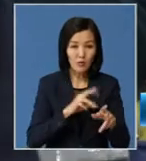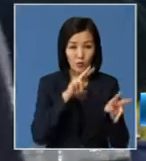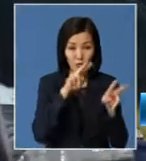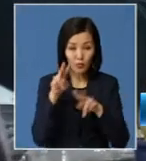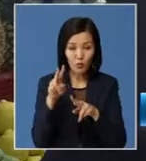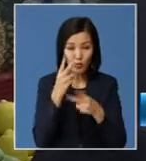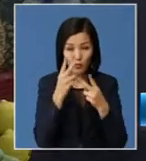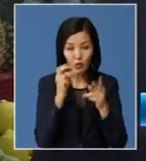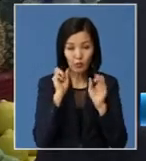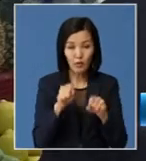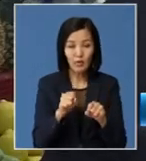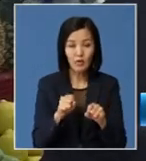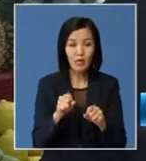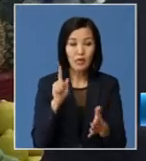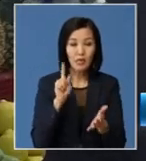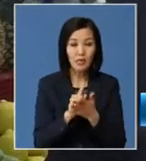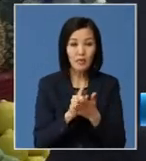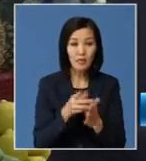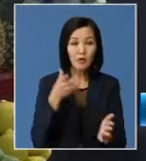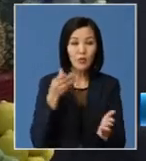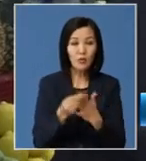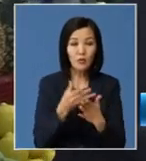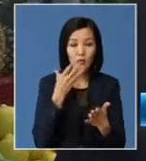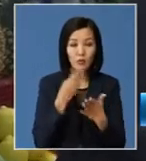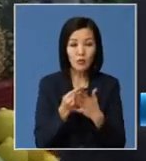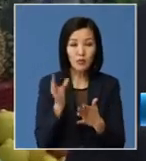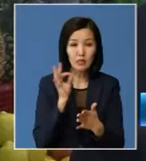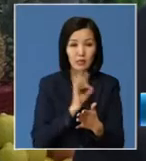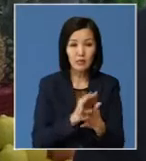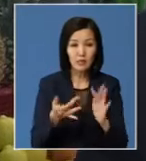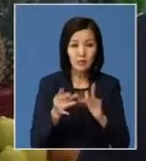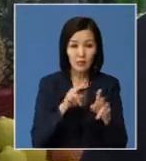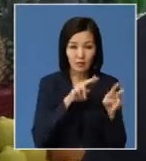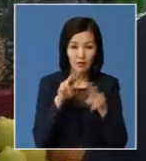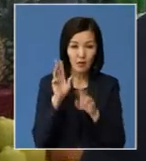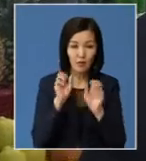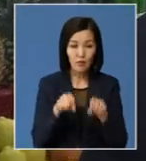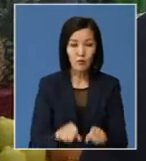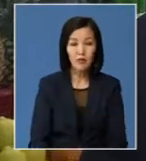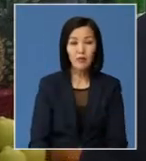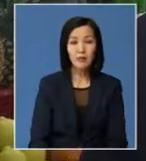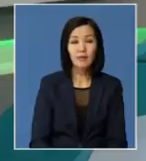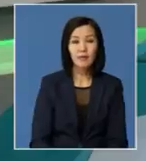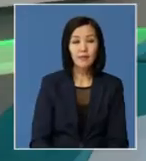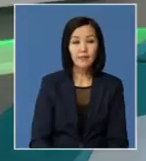Сонымен қатар салық төлеуші де үйден шықпай-ақ өз табысын арнайы сайттан бақылай алады.